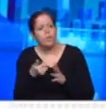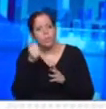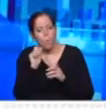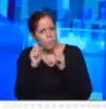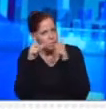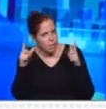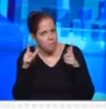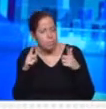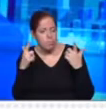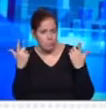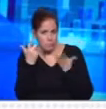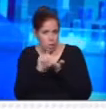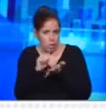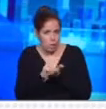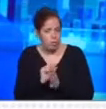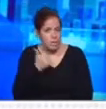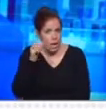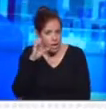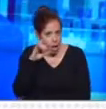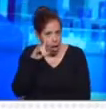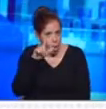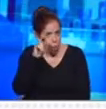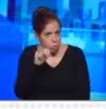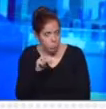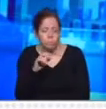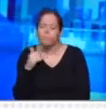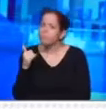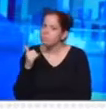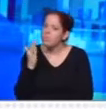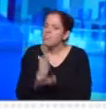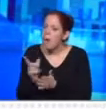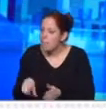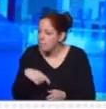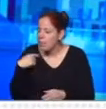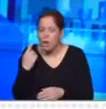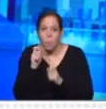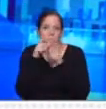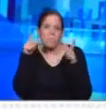העיתונאים של השר כחלון? כן, אנחנו כבר הרבה זמן מופתעים מכל המהלכים שלו.